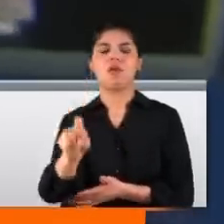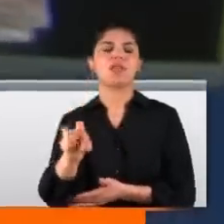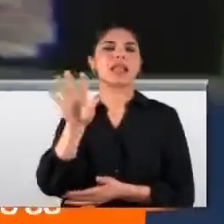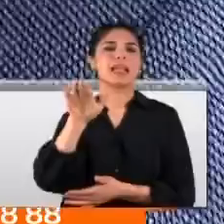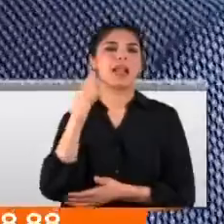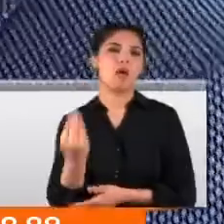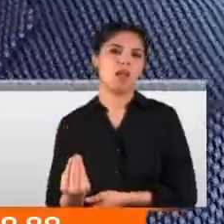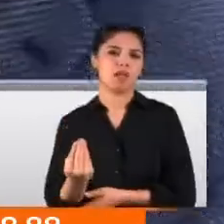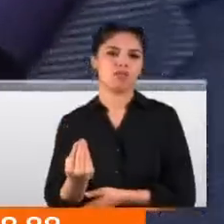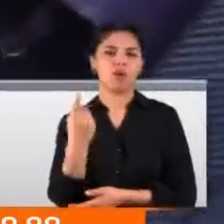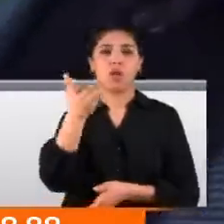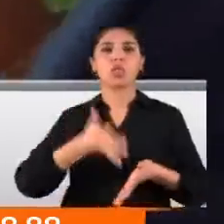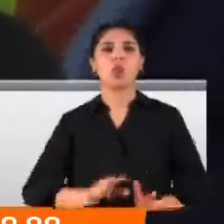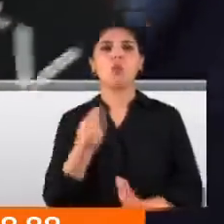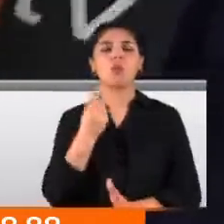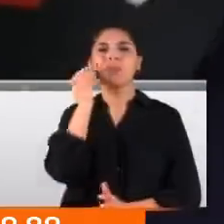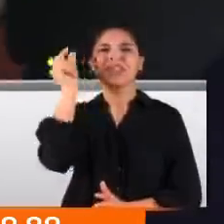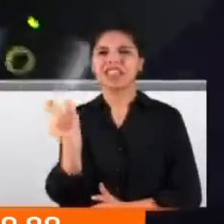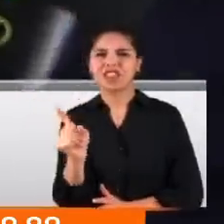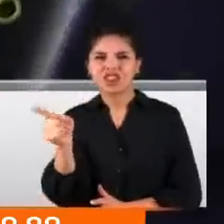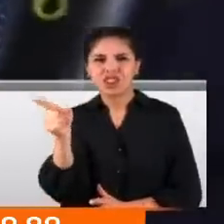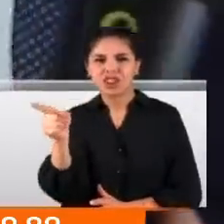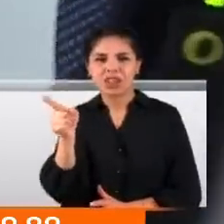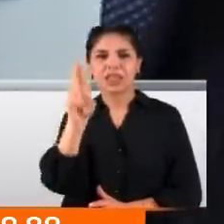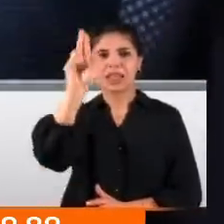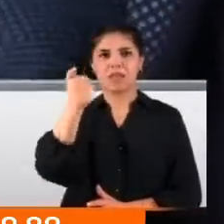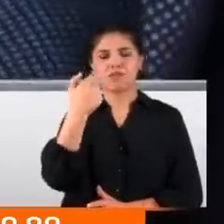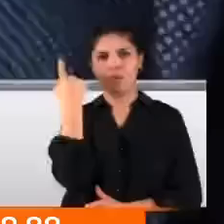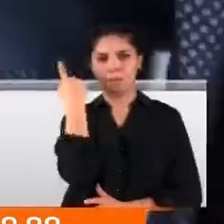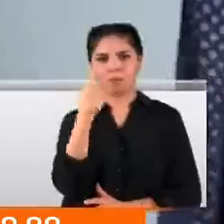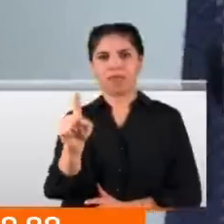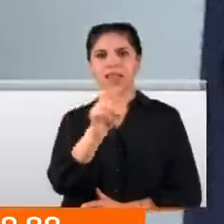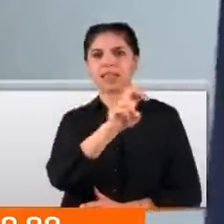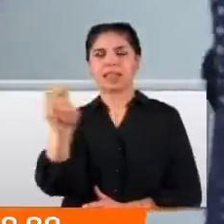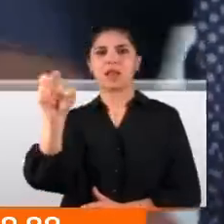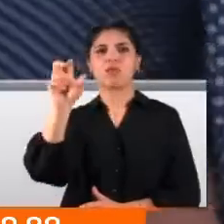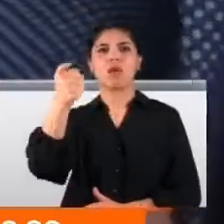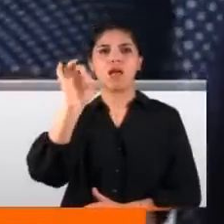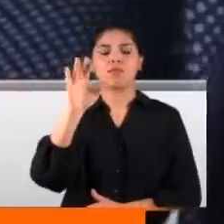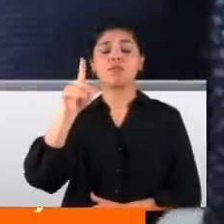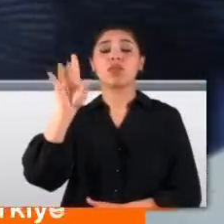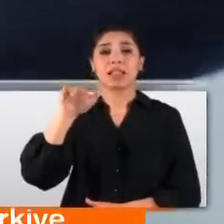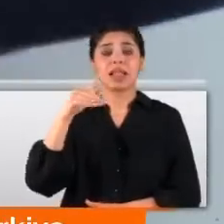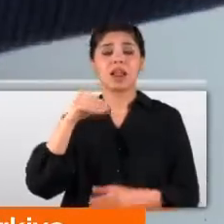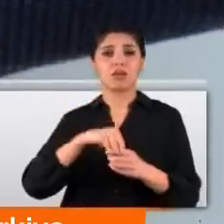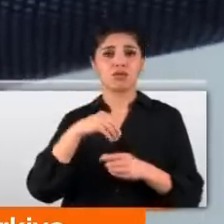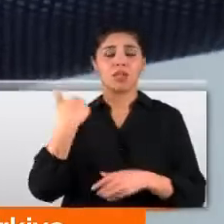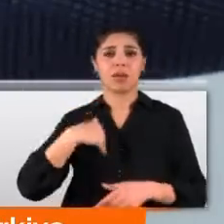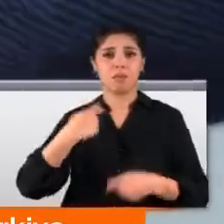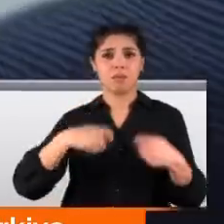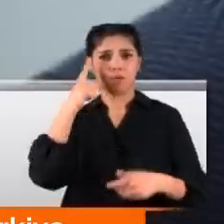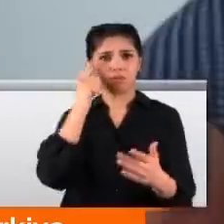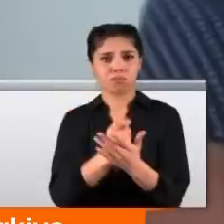lira olacak. Doğum borçlanması yapan bir sigortalımız 76.860 lira için kamu bankasına müracaat ettiğinde